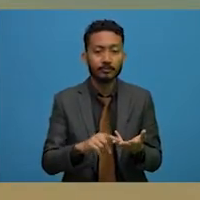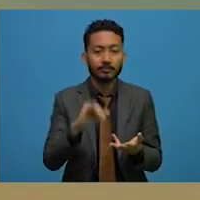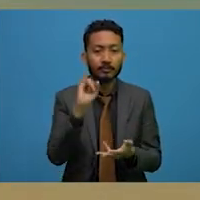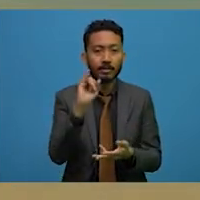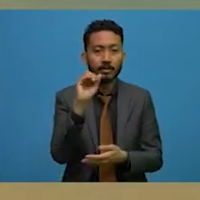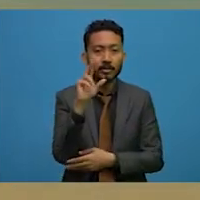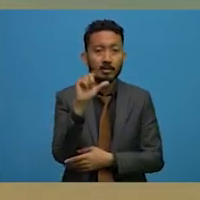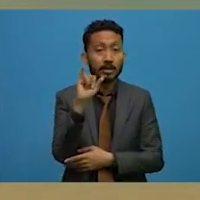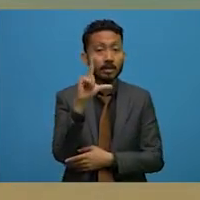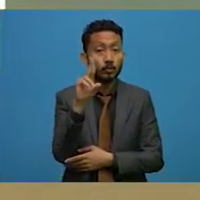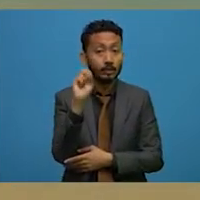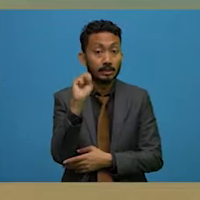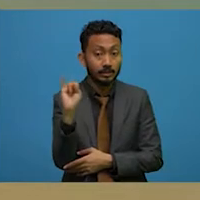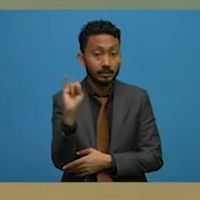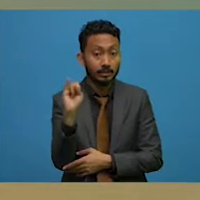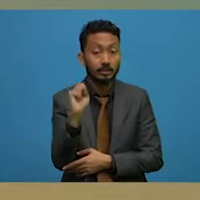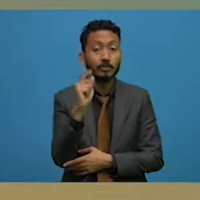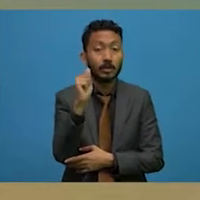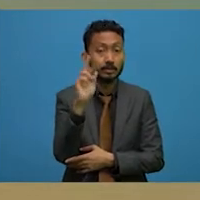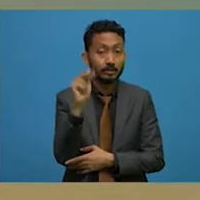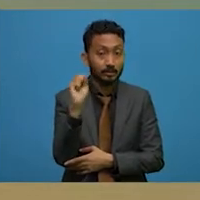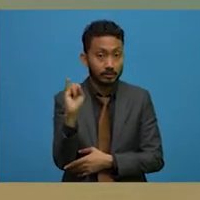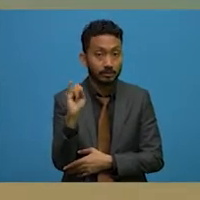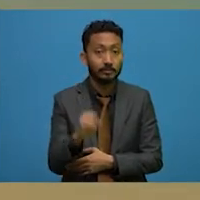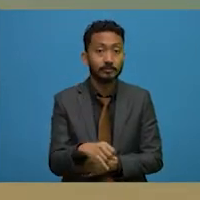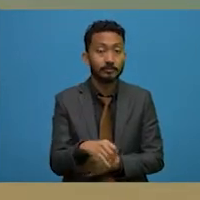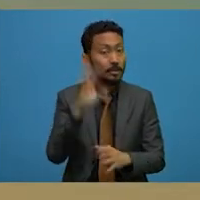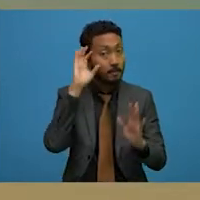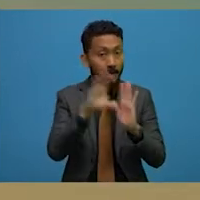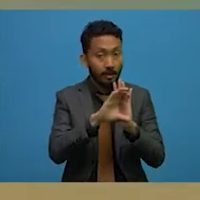ilustrasi, foto atau gambar.